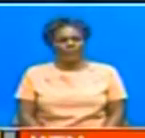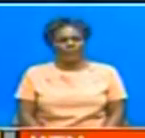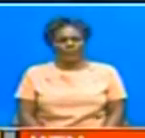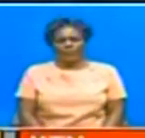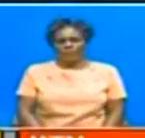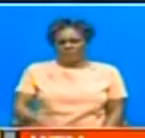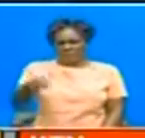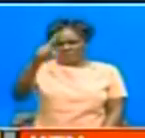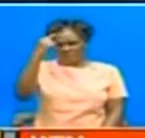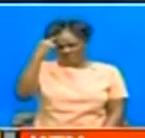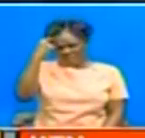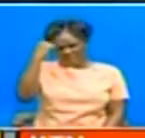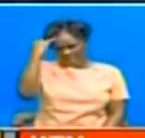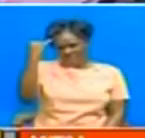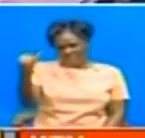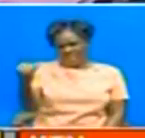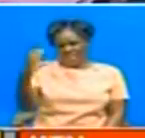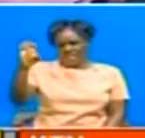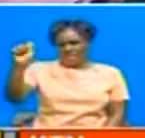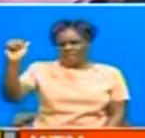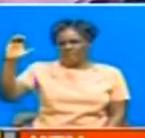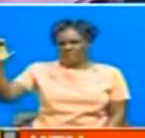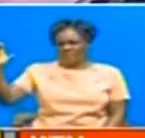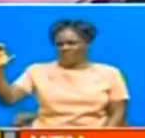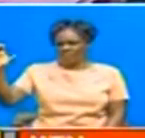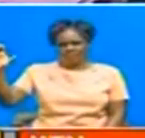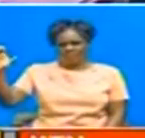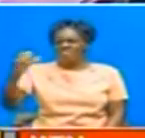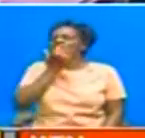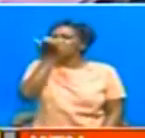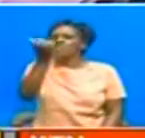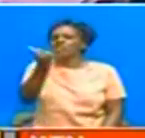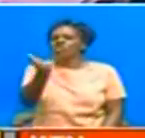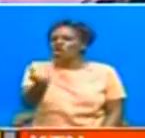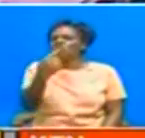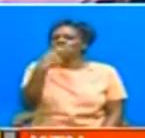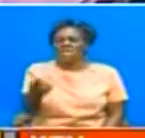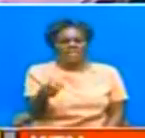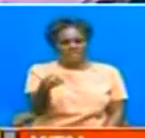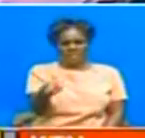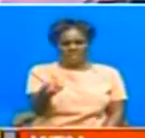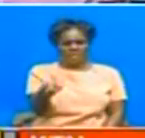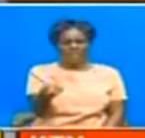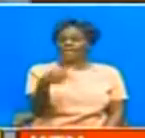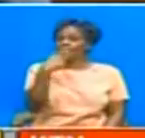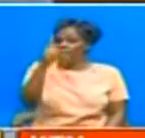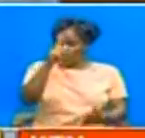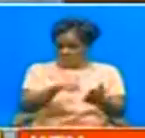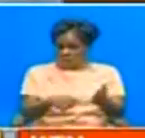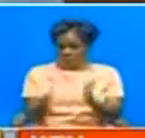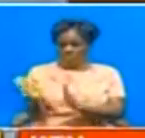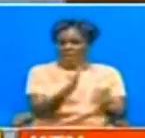Dhana ambayo ilimfanya wakili wa tume ya ICC Charles Oyo kupuzilia mbali madai hayo, huku akidai